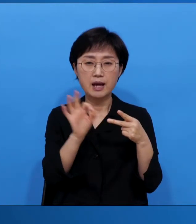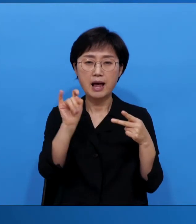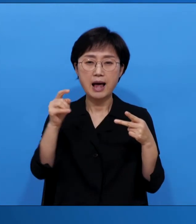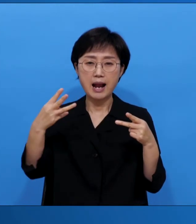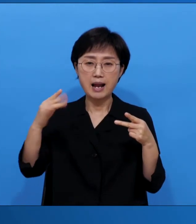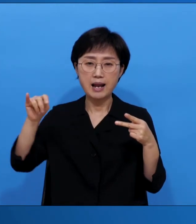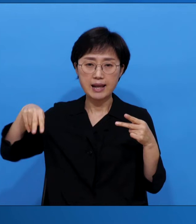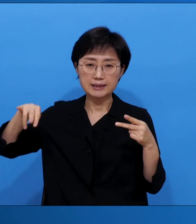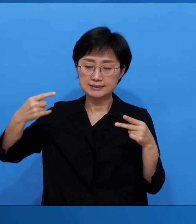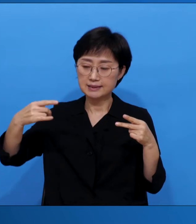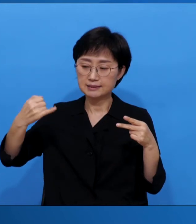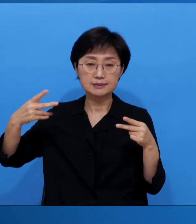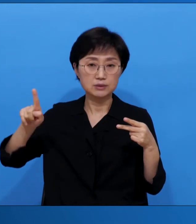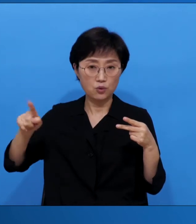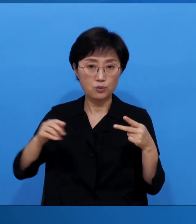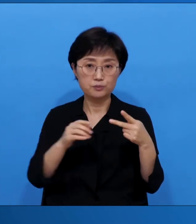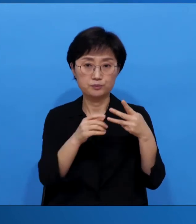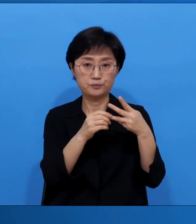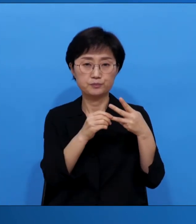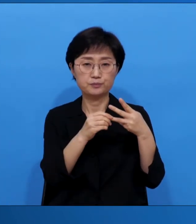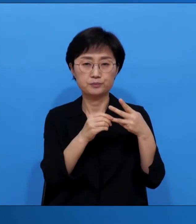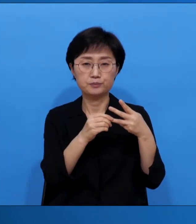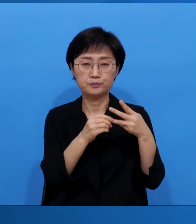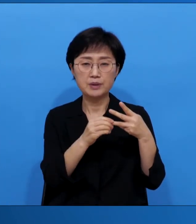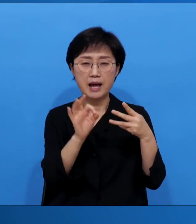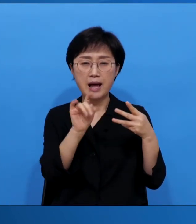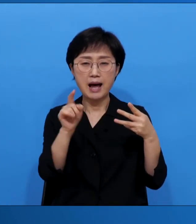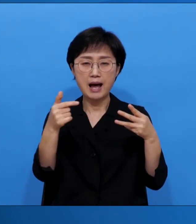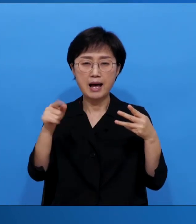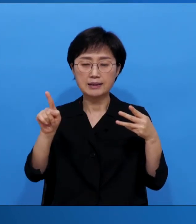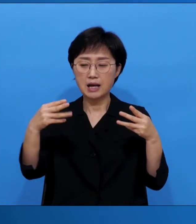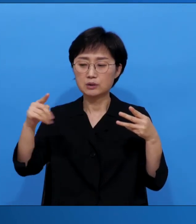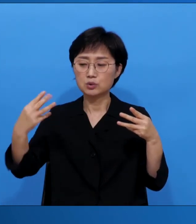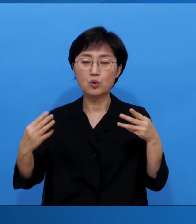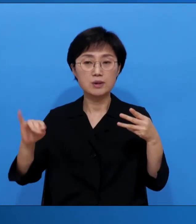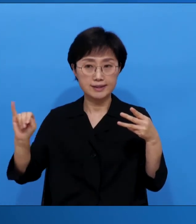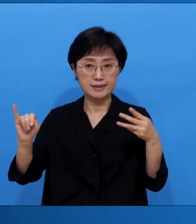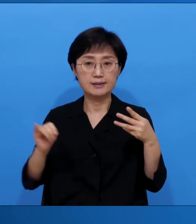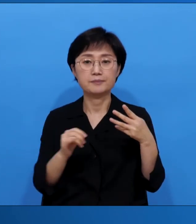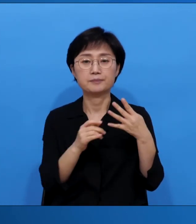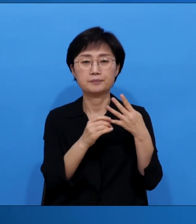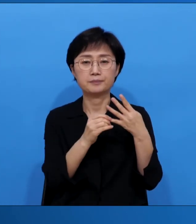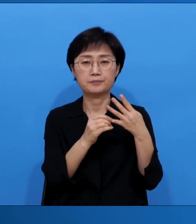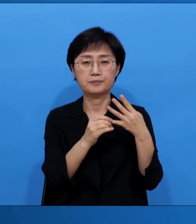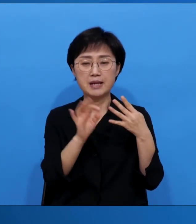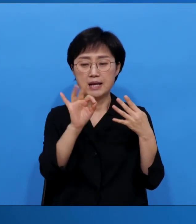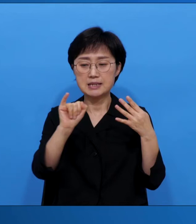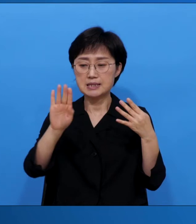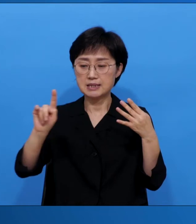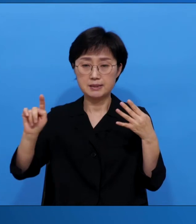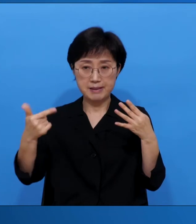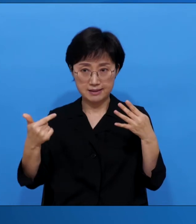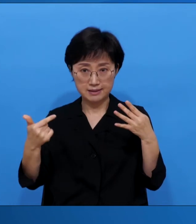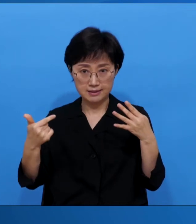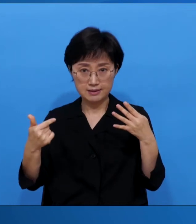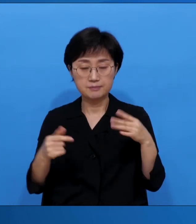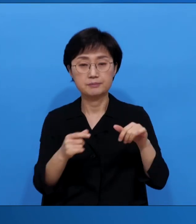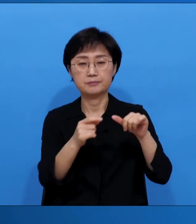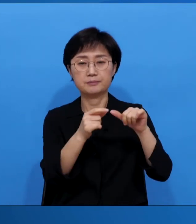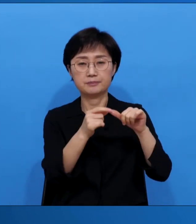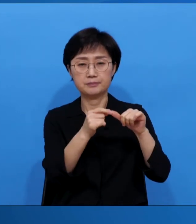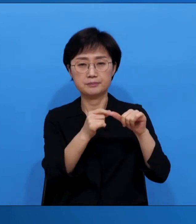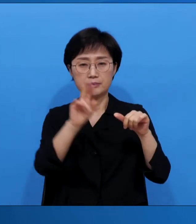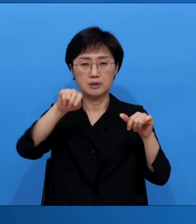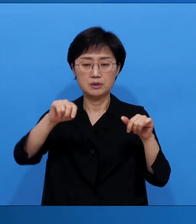교회 알렉산드로 선교사님, 기쁨 임마누엘 교회 아나톨리 선교사님, 아가페 교회 이반 선교사님,